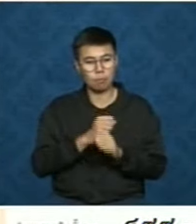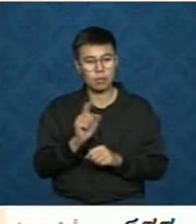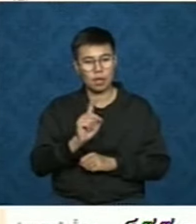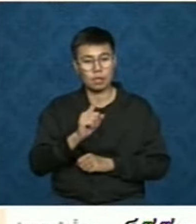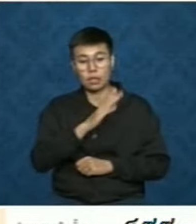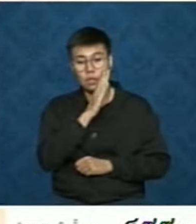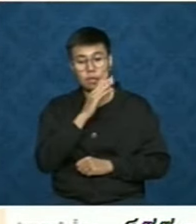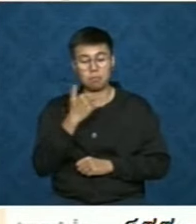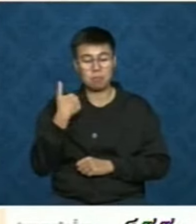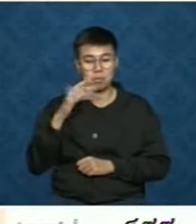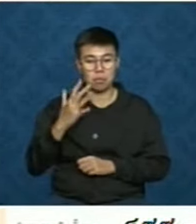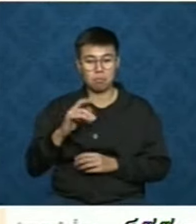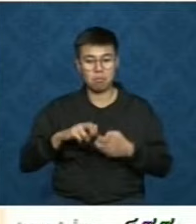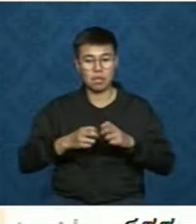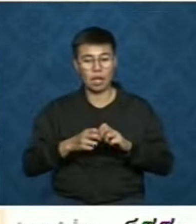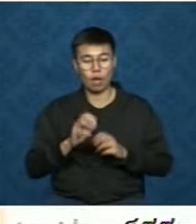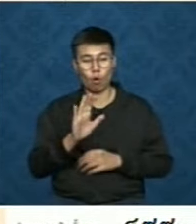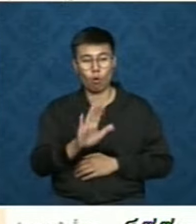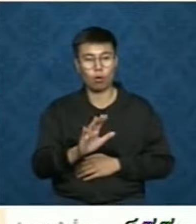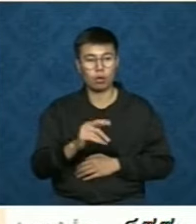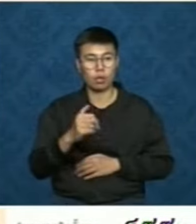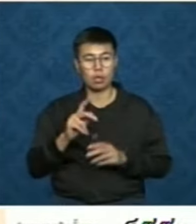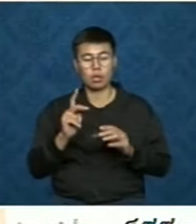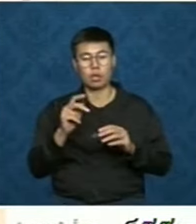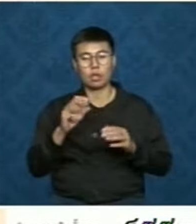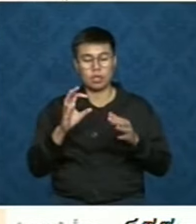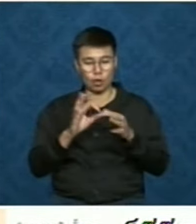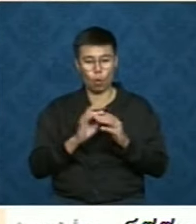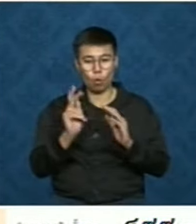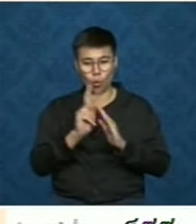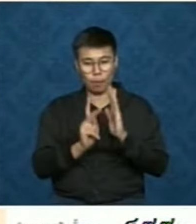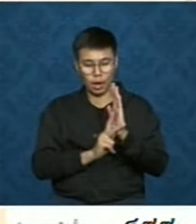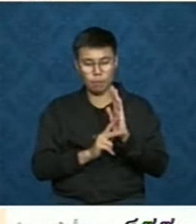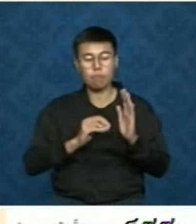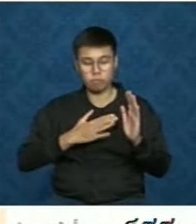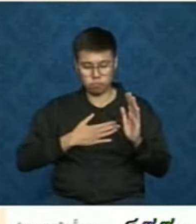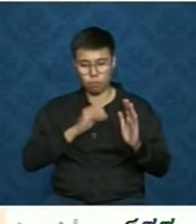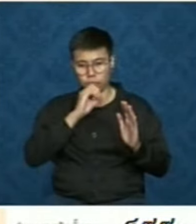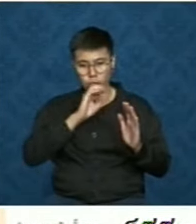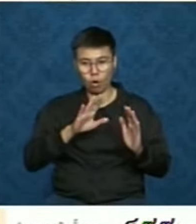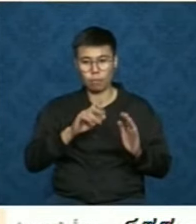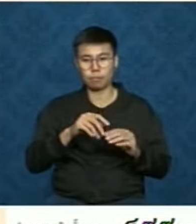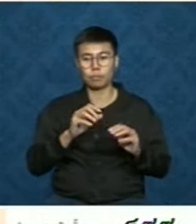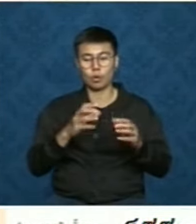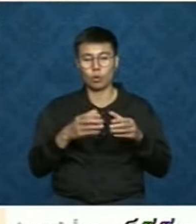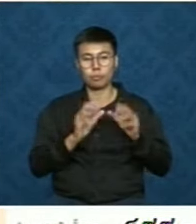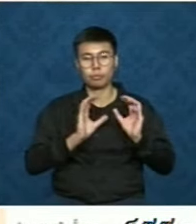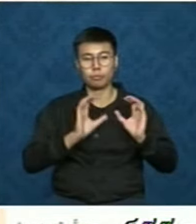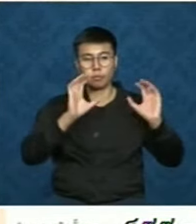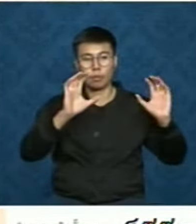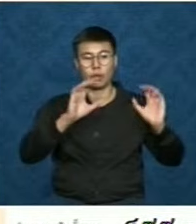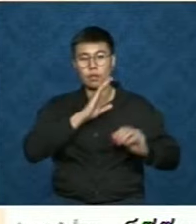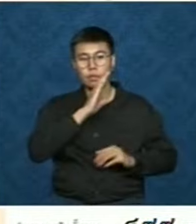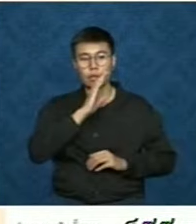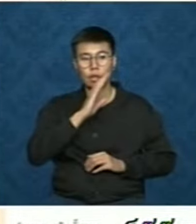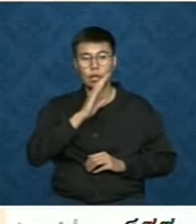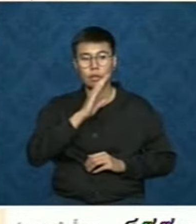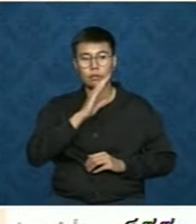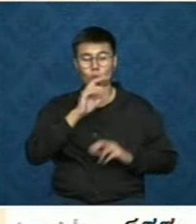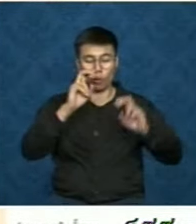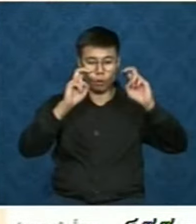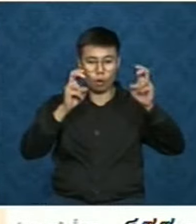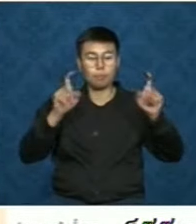มีความขัดข้องในเรื่องกกฎหมายก็อยากจะเรียนให้รัฐบาลว่าถ้าเป็นหลักการเดียว